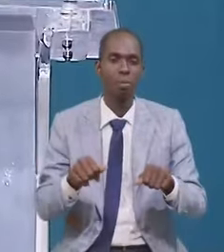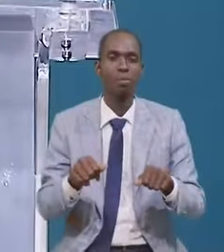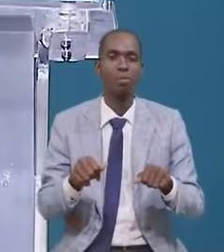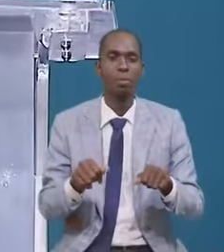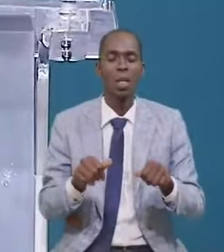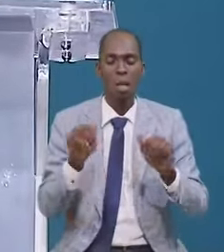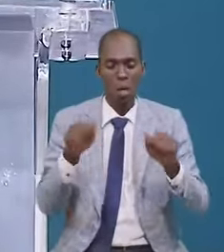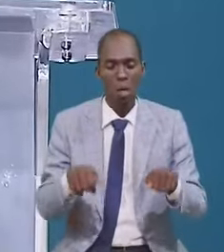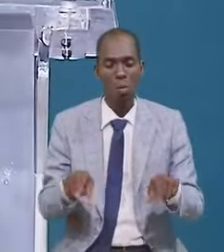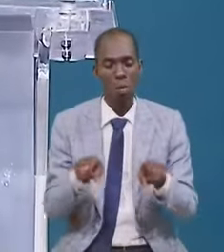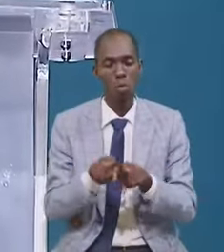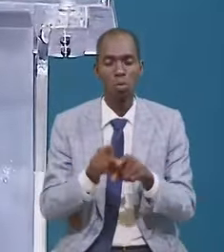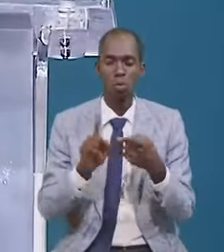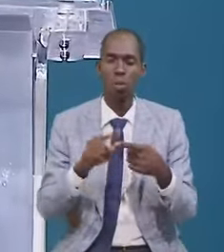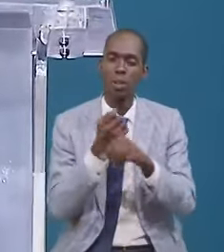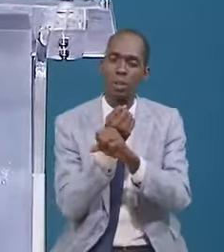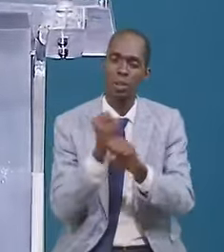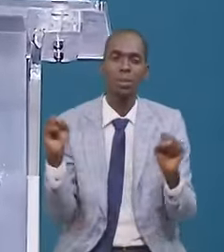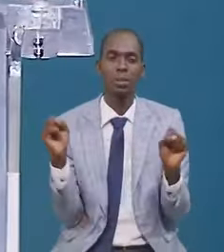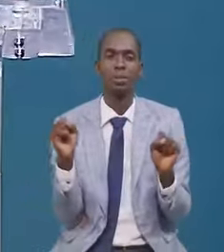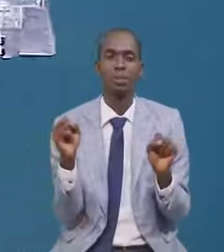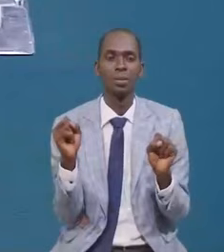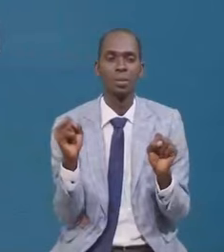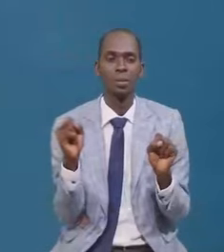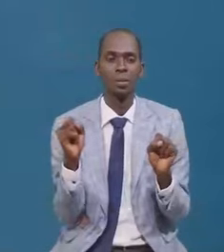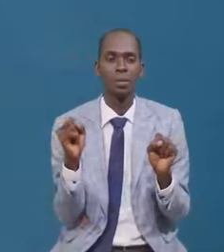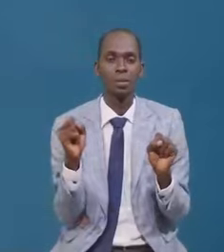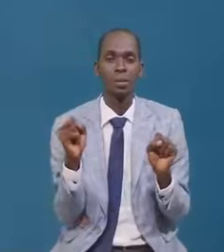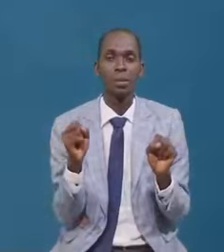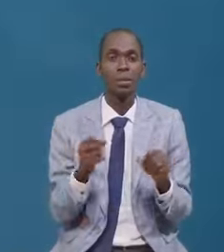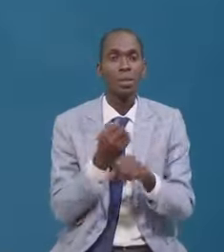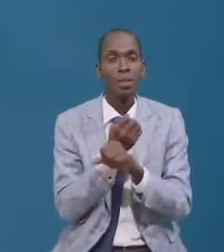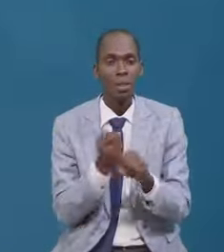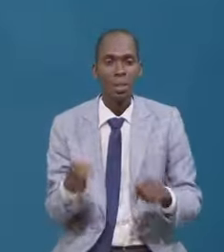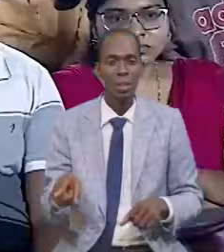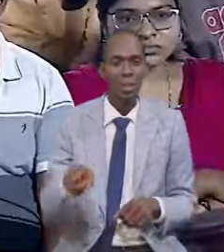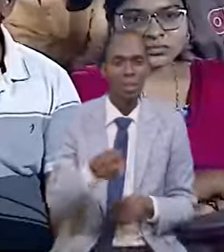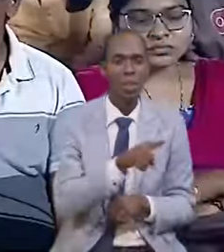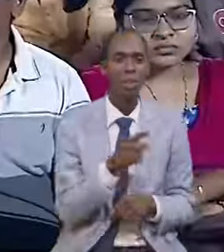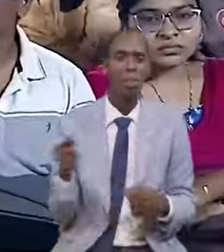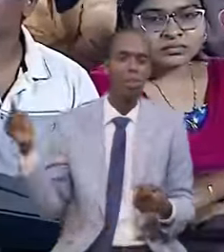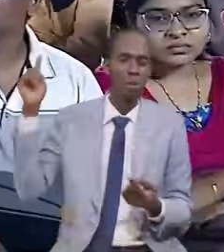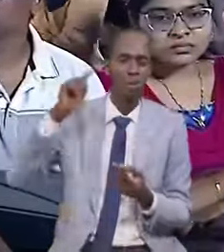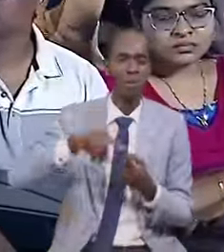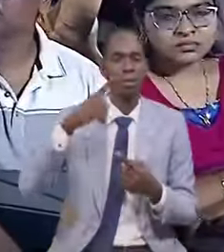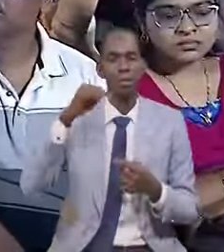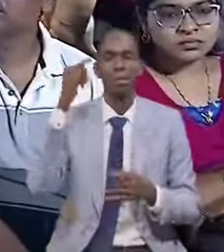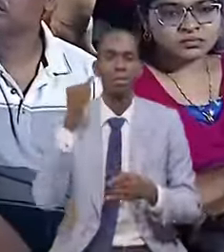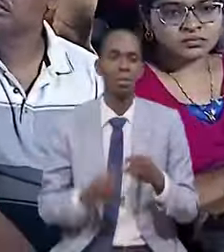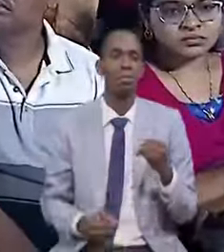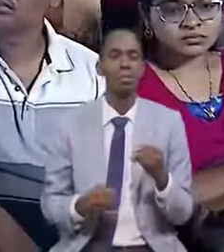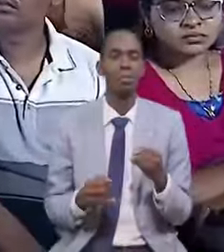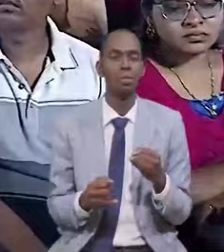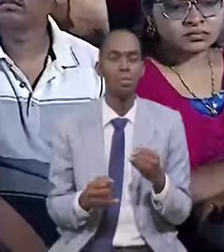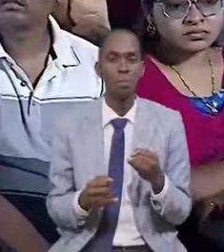ఏబుల్ ఆల్సో టు సేవ్. రక్షించుటకు సామర్థ్యం గలవాడు. దేమ టు ది ఆటమోస్ట్. ఆయన